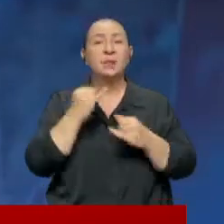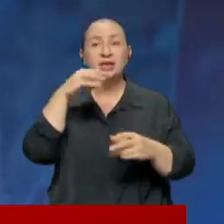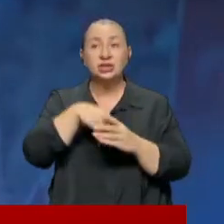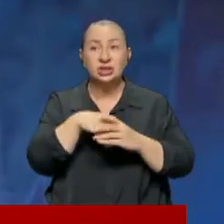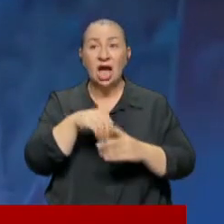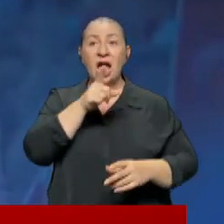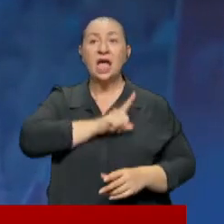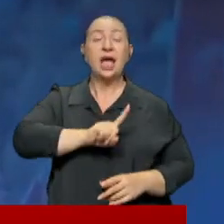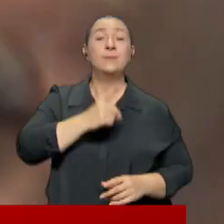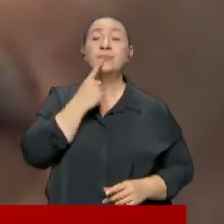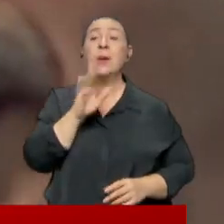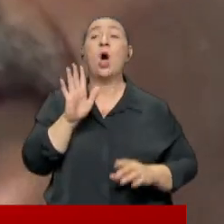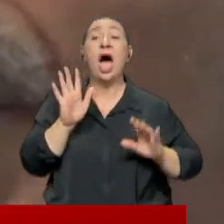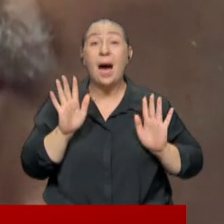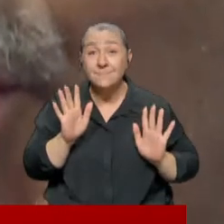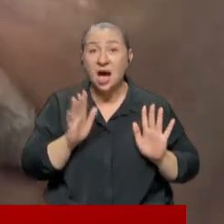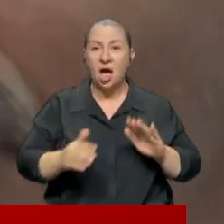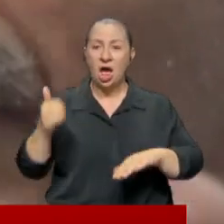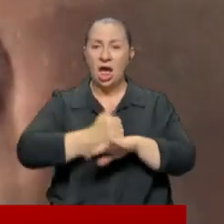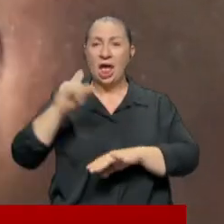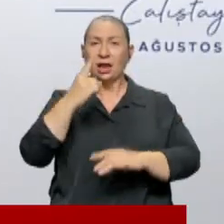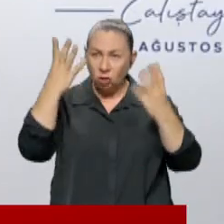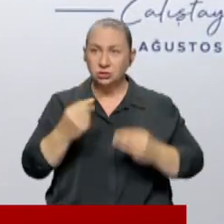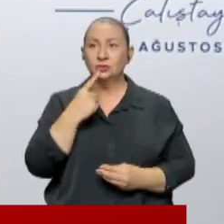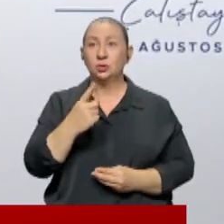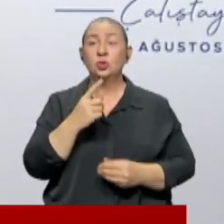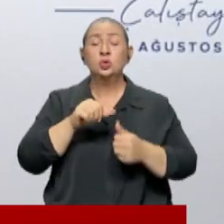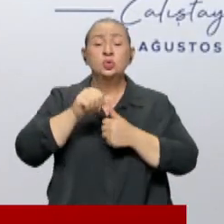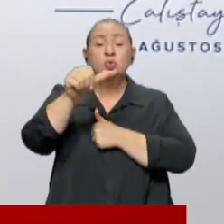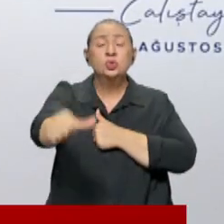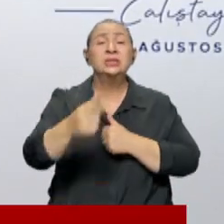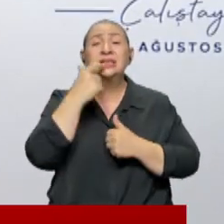arasında adayım demiyor ama iktidar olacağız mesajı veriyor. Uzun